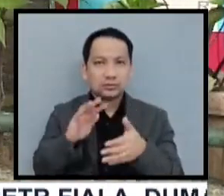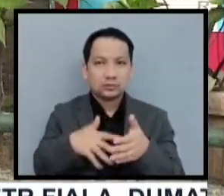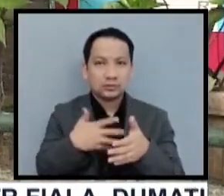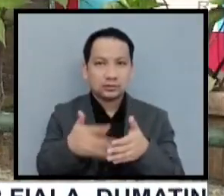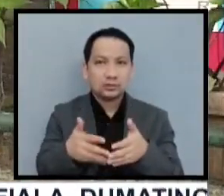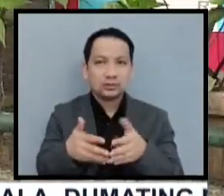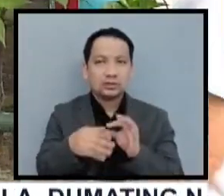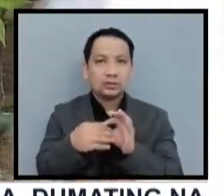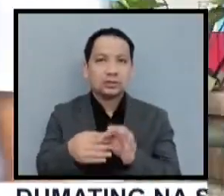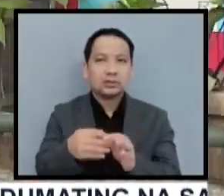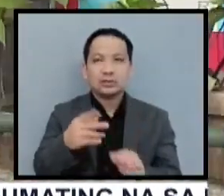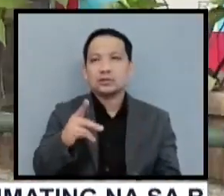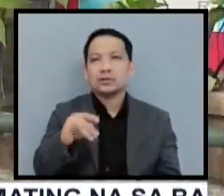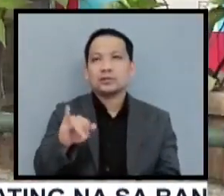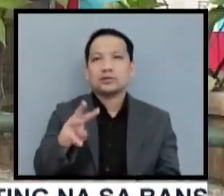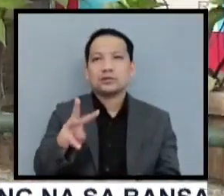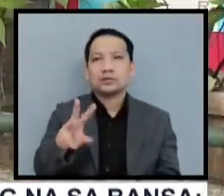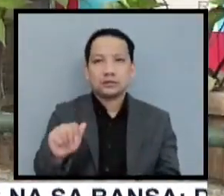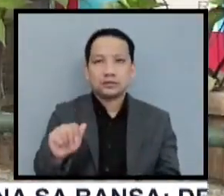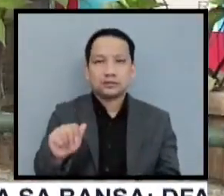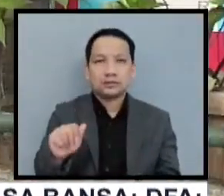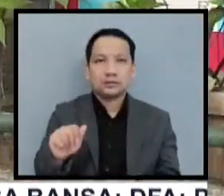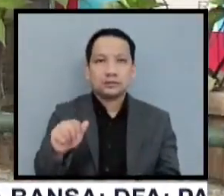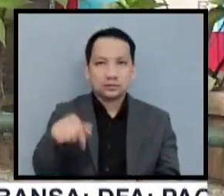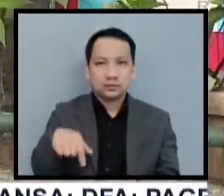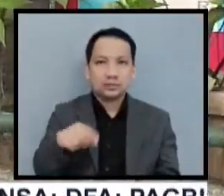mga Kadiwa store at outlet dito sa Metro Manila.